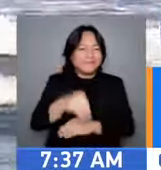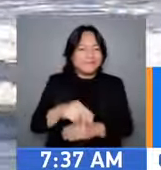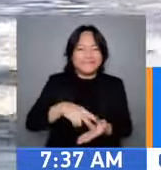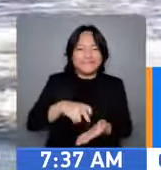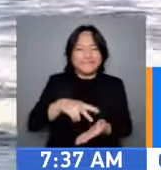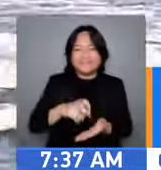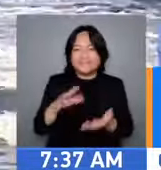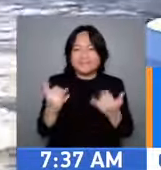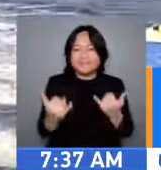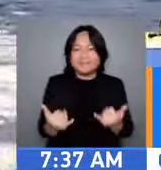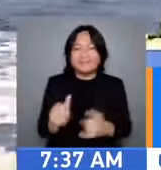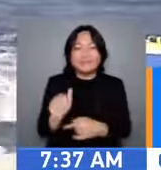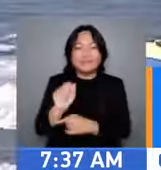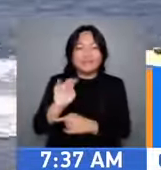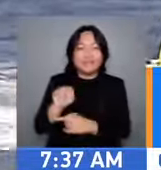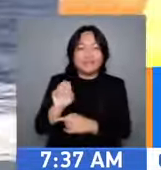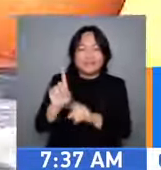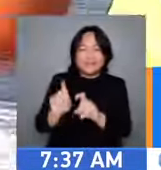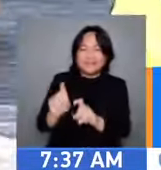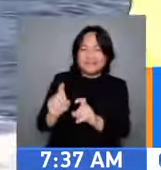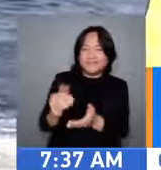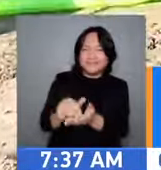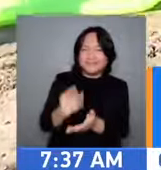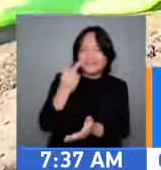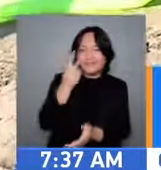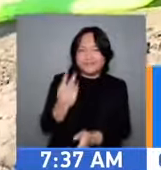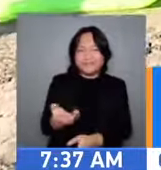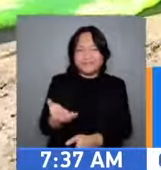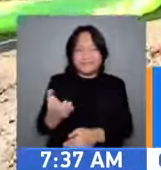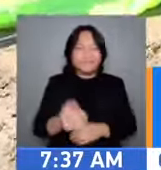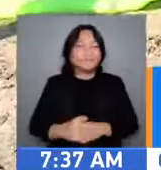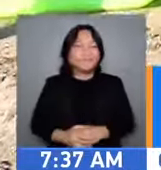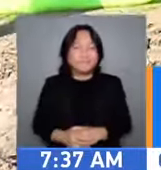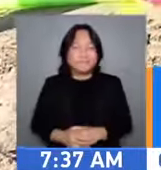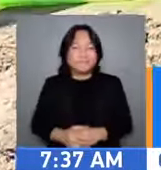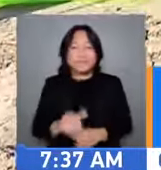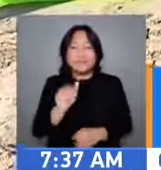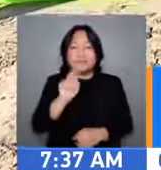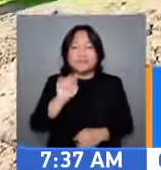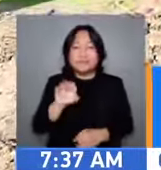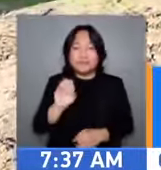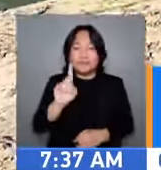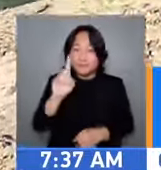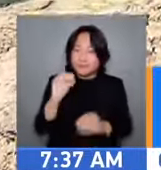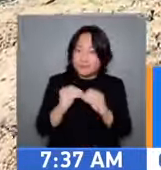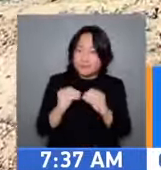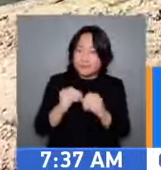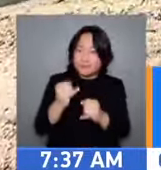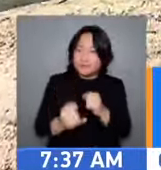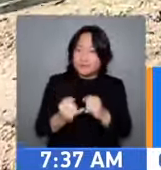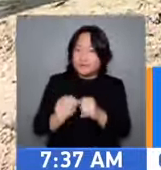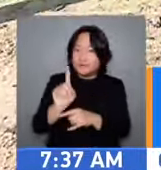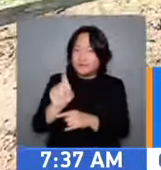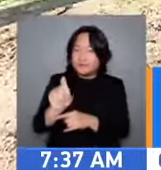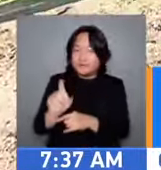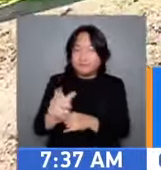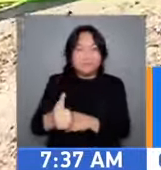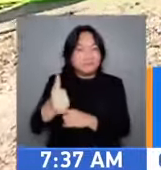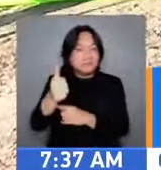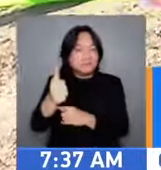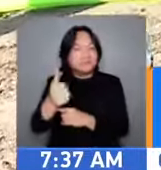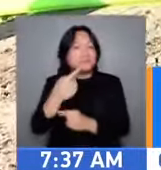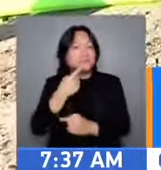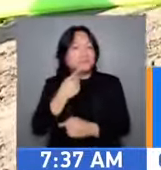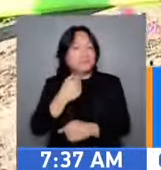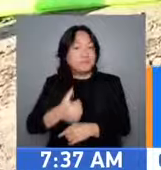magta-try na ulit. Okay, Anjo, last one. Ayan, pagka nag-go signal na si Anjo, itataas na